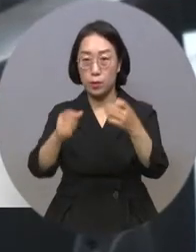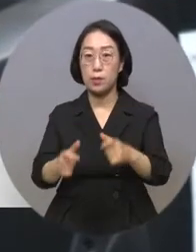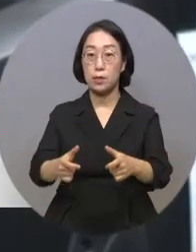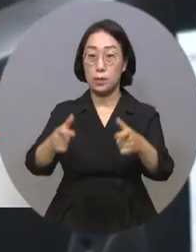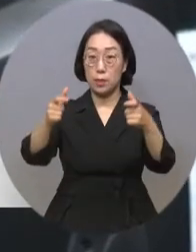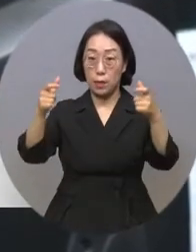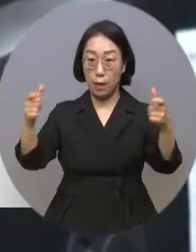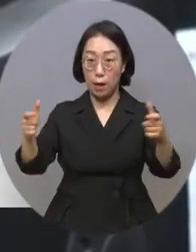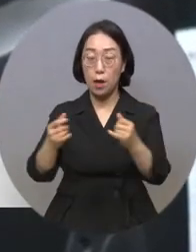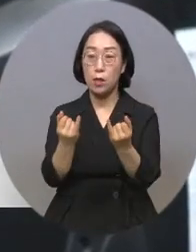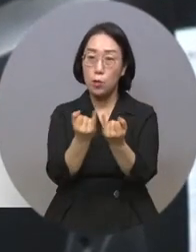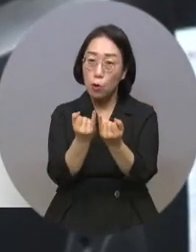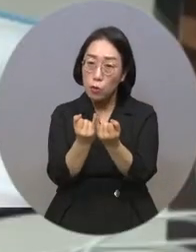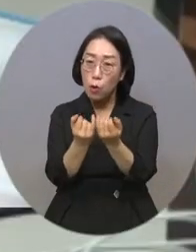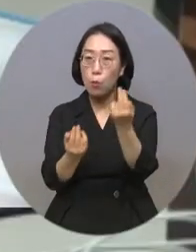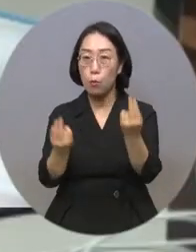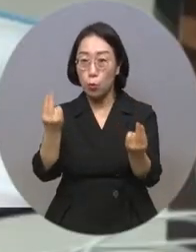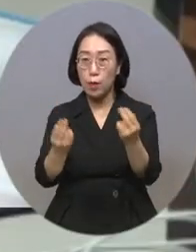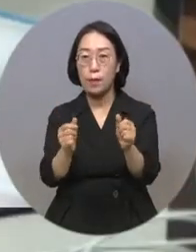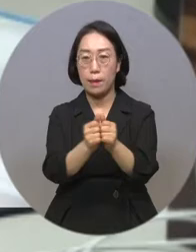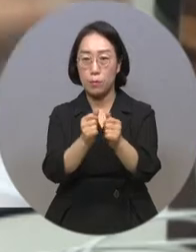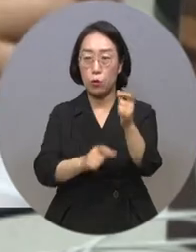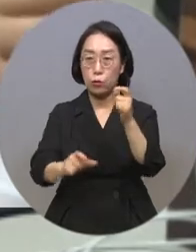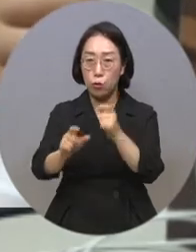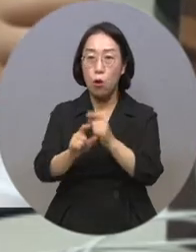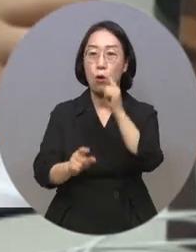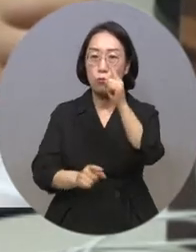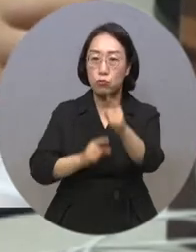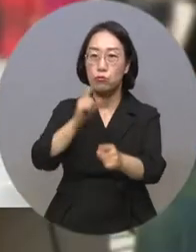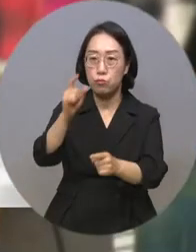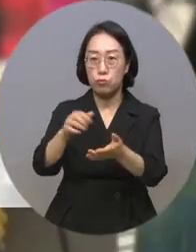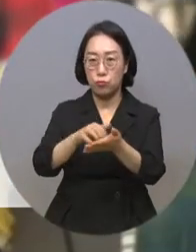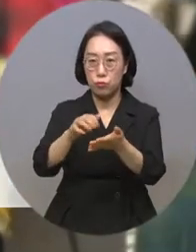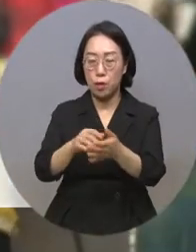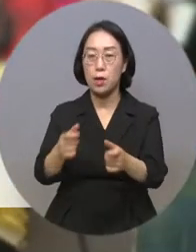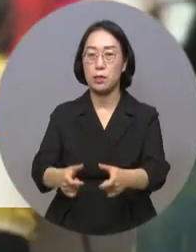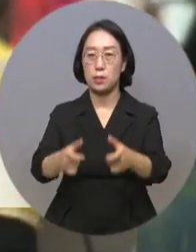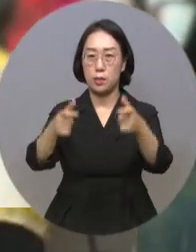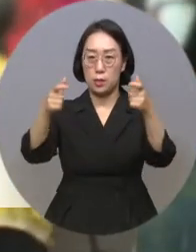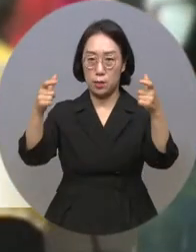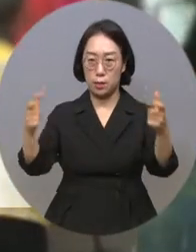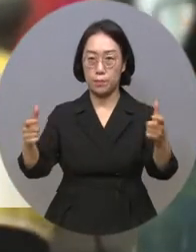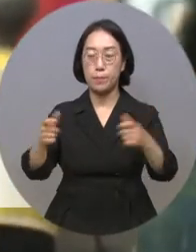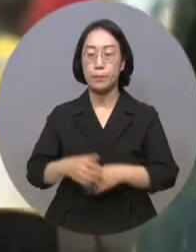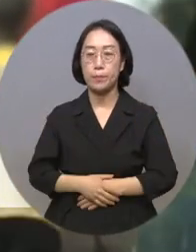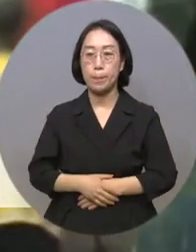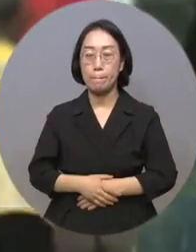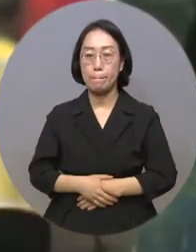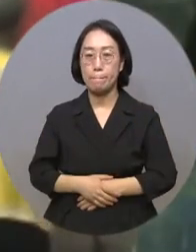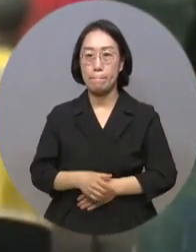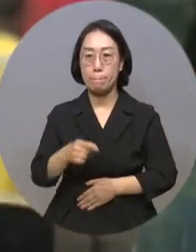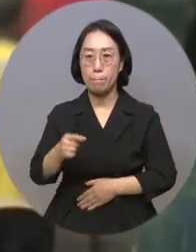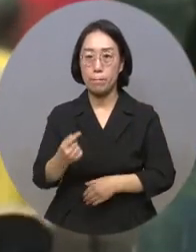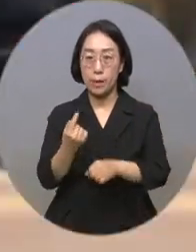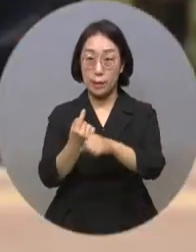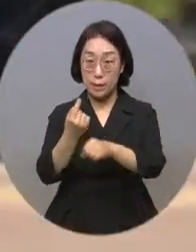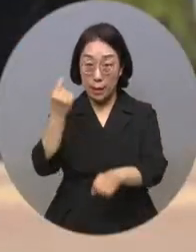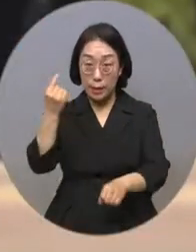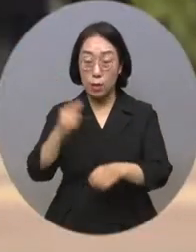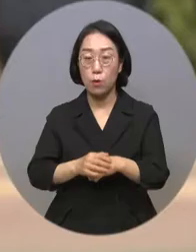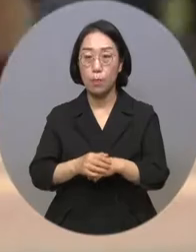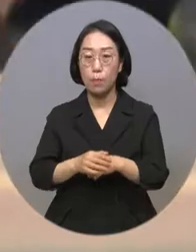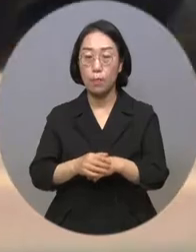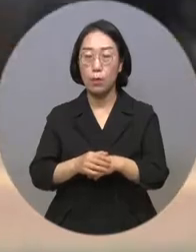증가했는데 여성보다는 남성 육아휴직자가 상대적으로 더 큰 비율로 늘었습니다. 한편 지난해 평균